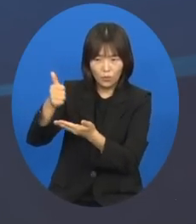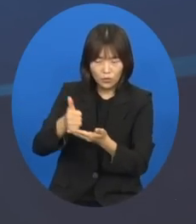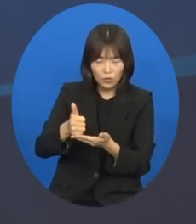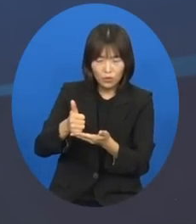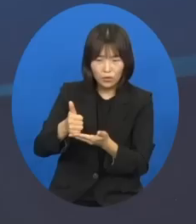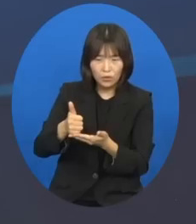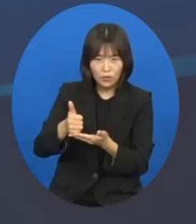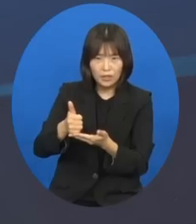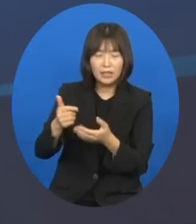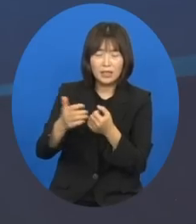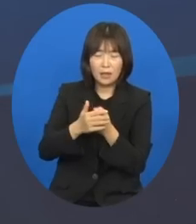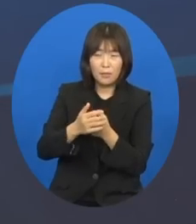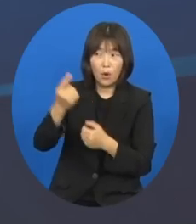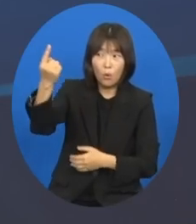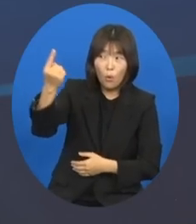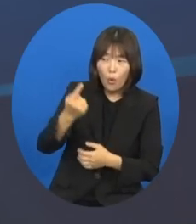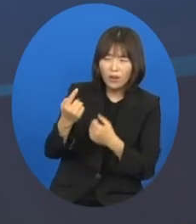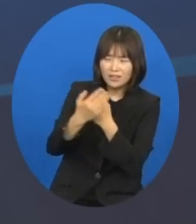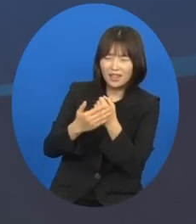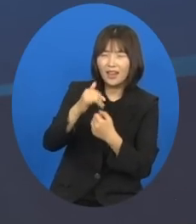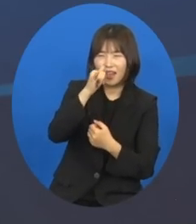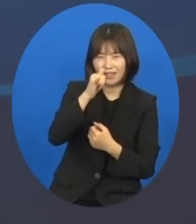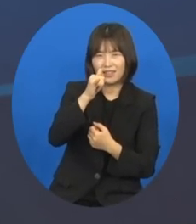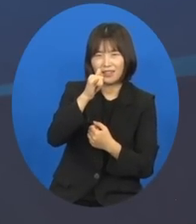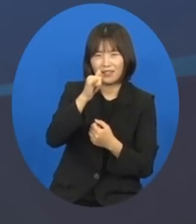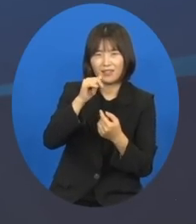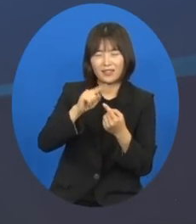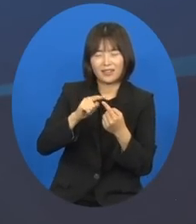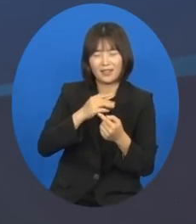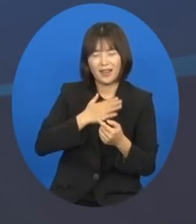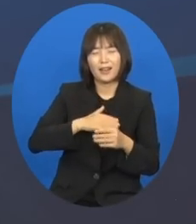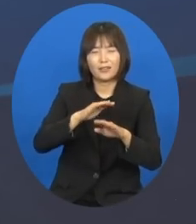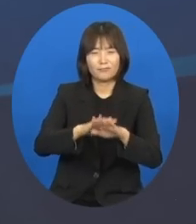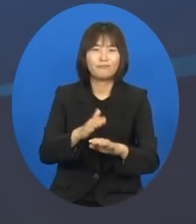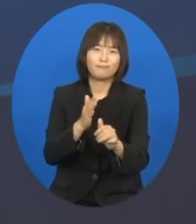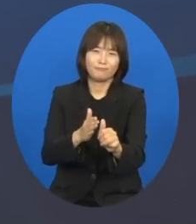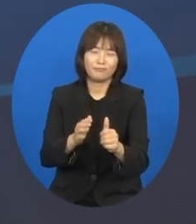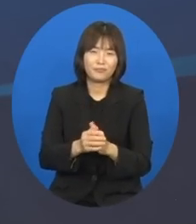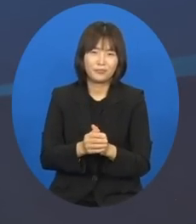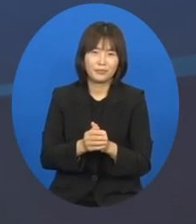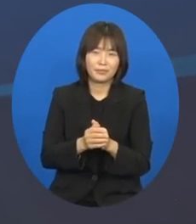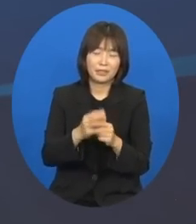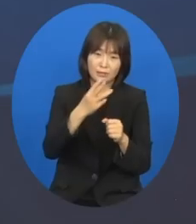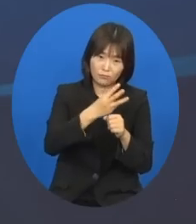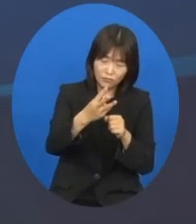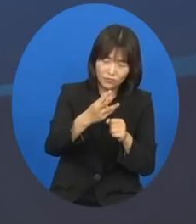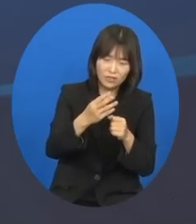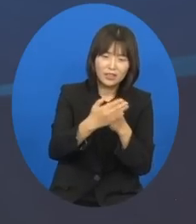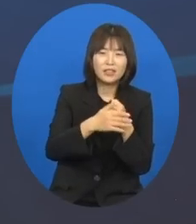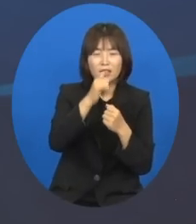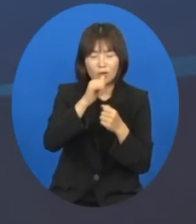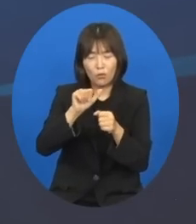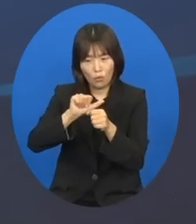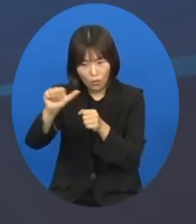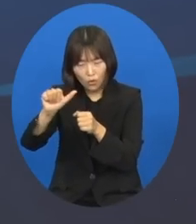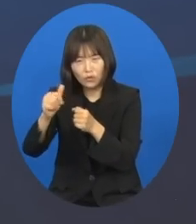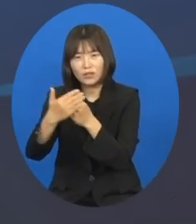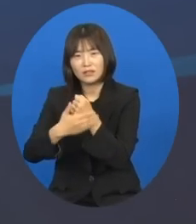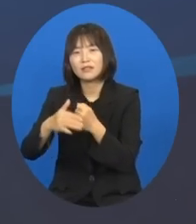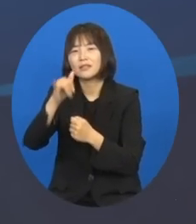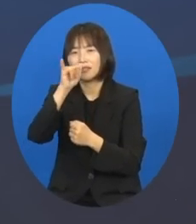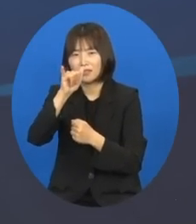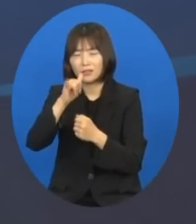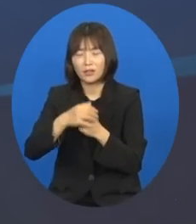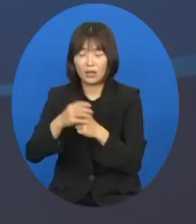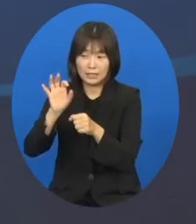있다는 거 기가 막힌 은혜가 달려오고 있습니다 3년 후에 은혜가 있을 거고요 5년 후에 은혜가 있을 거구요